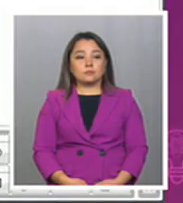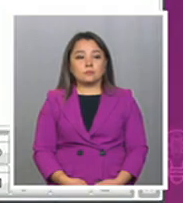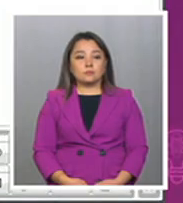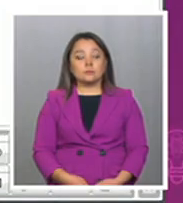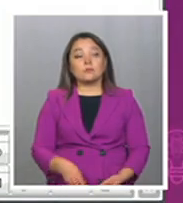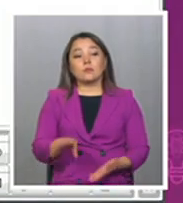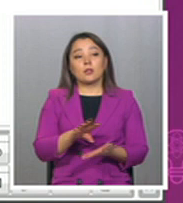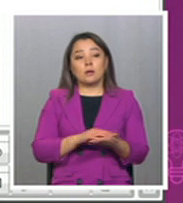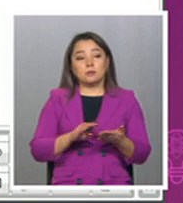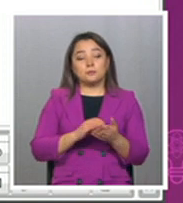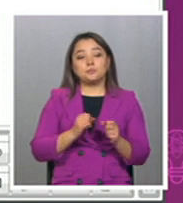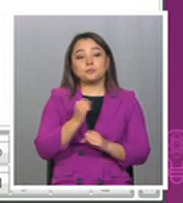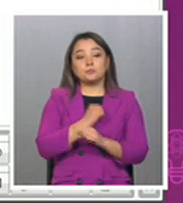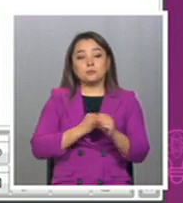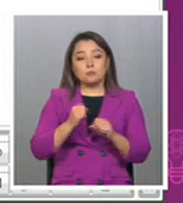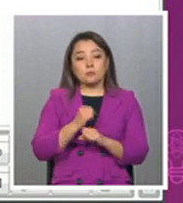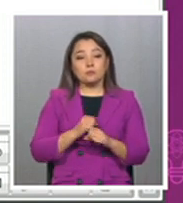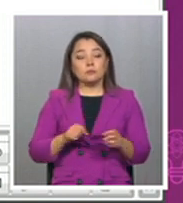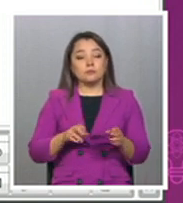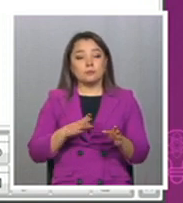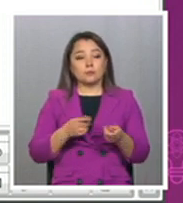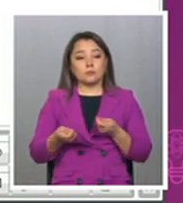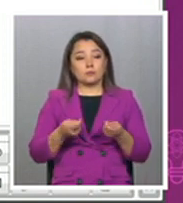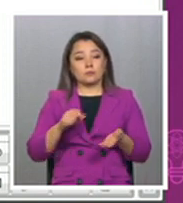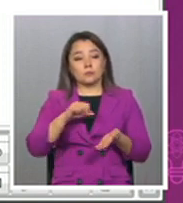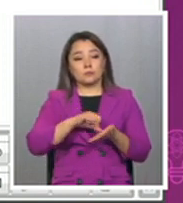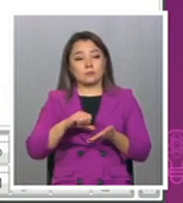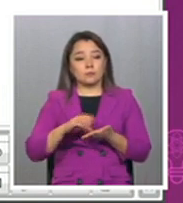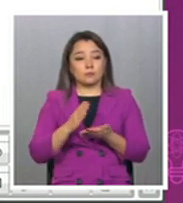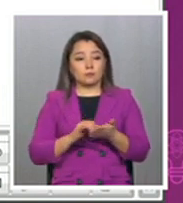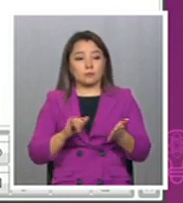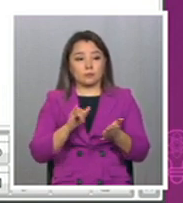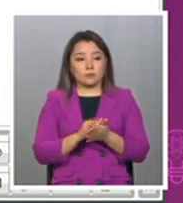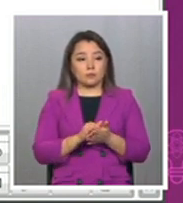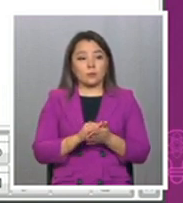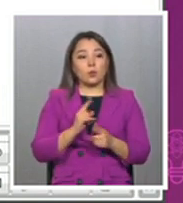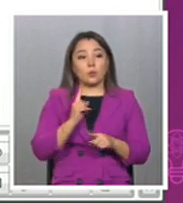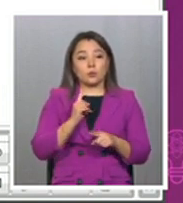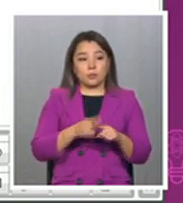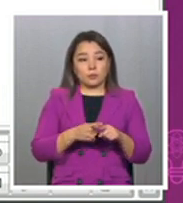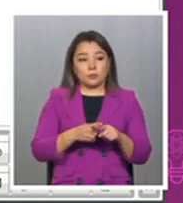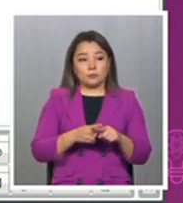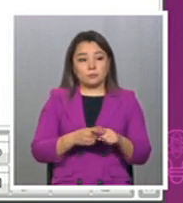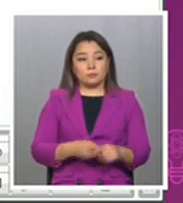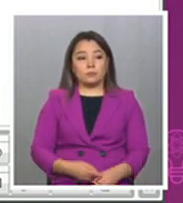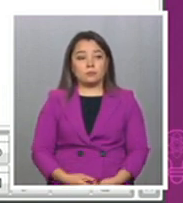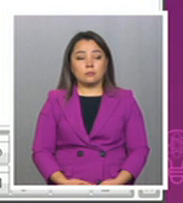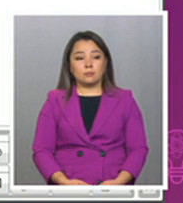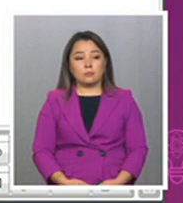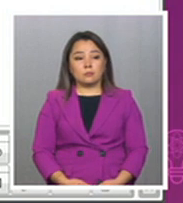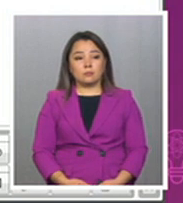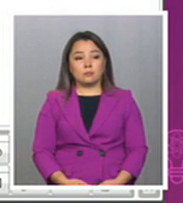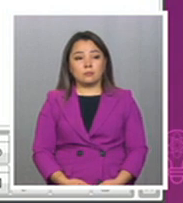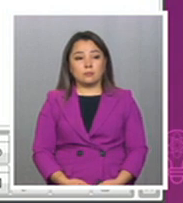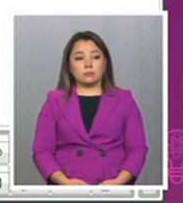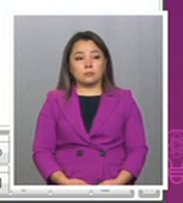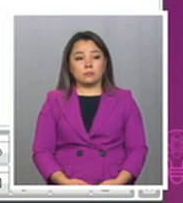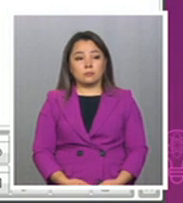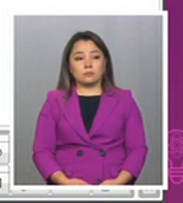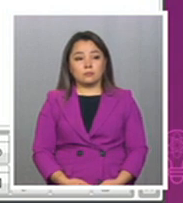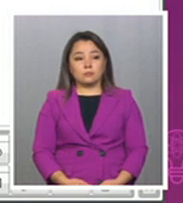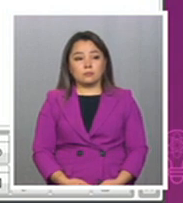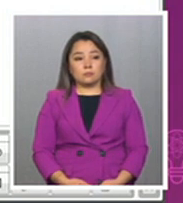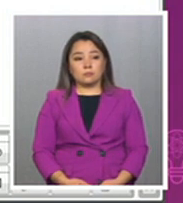Қайтадан моторларды тәуелсіз басқару блогы, оны қосамыз және мәндерін беруіміз